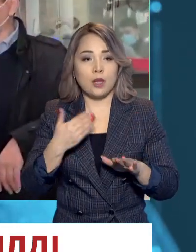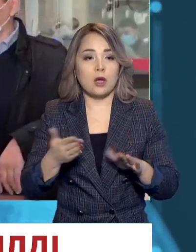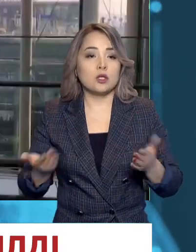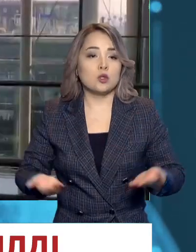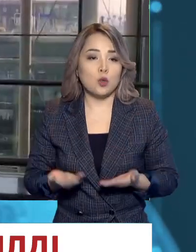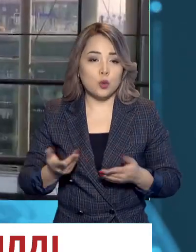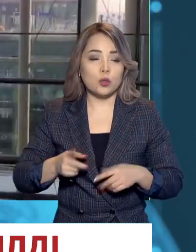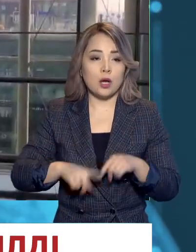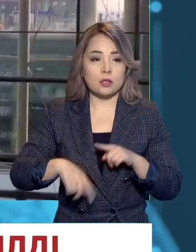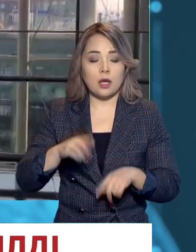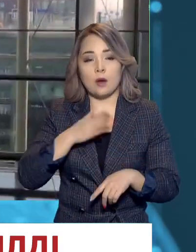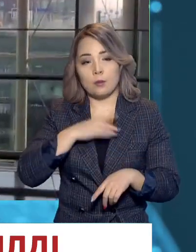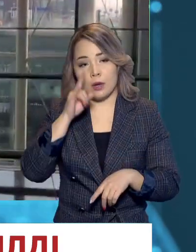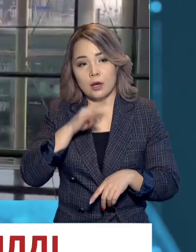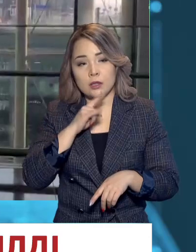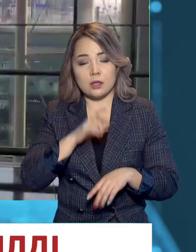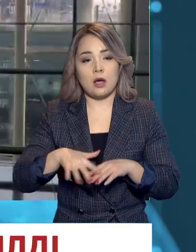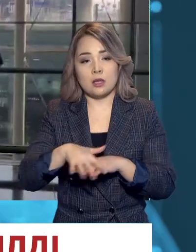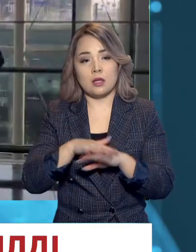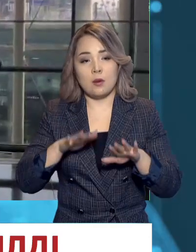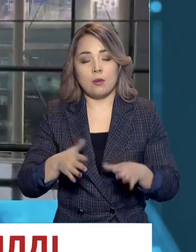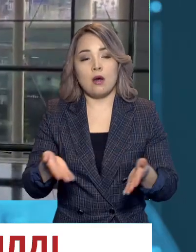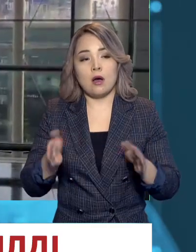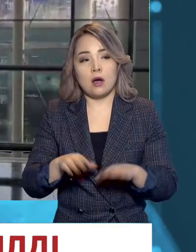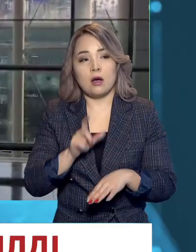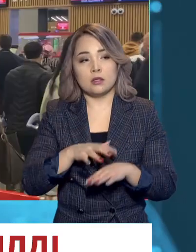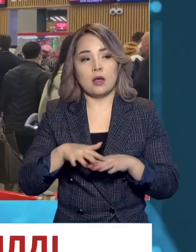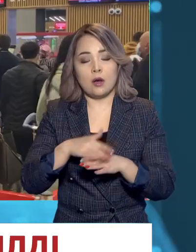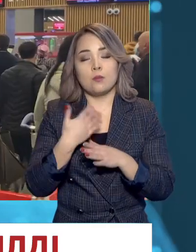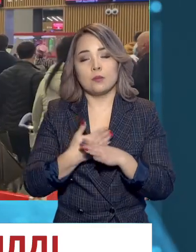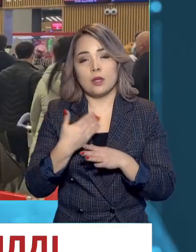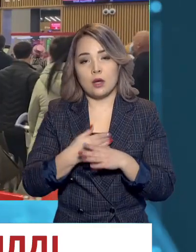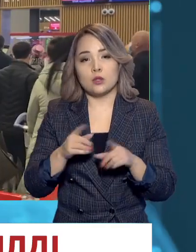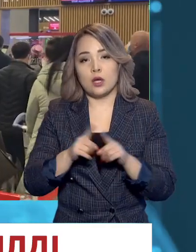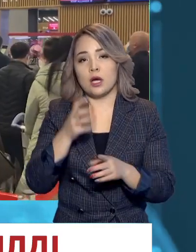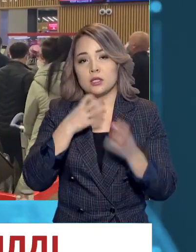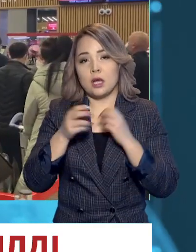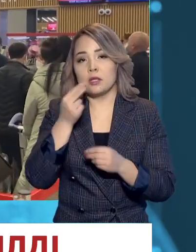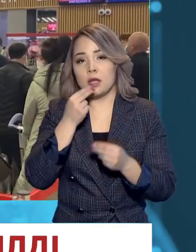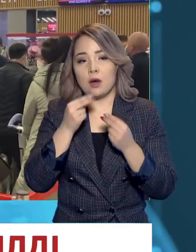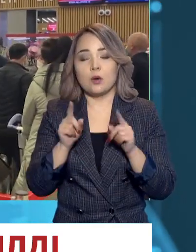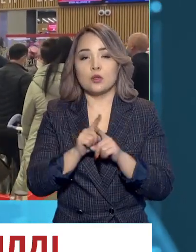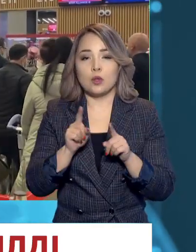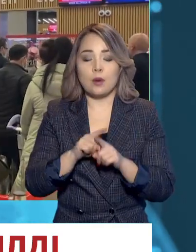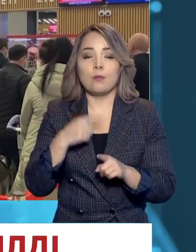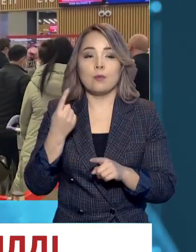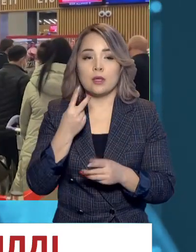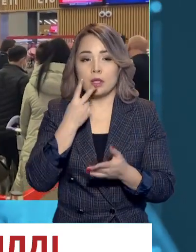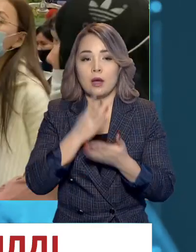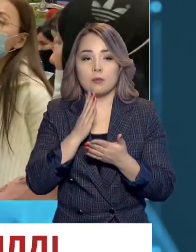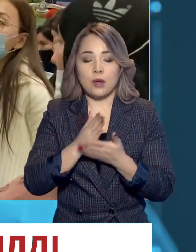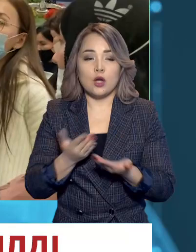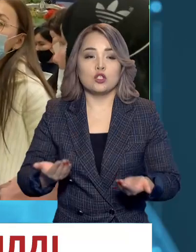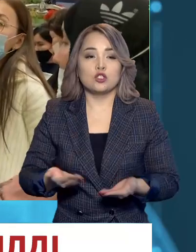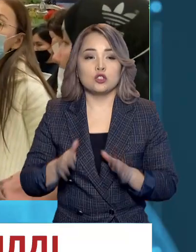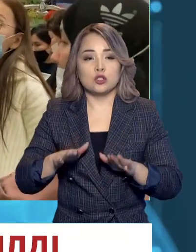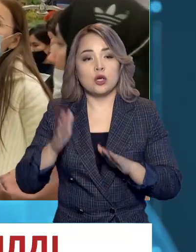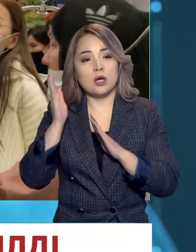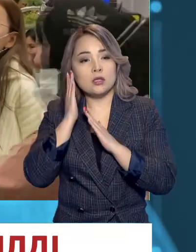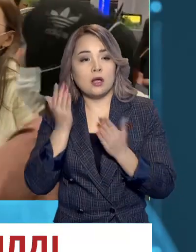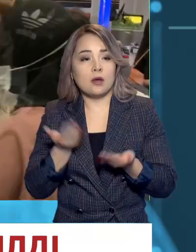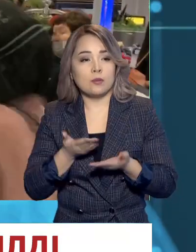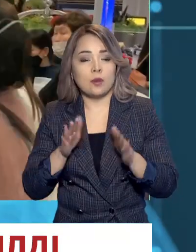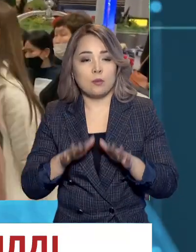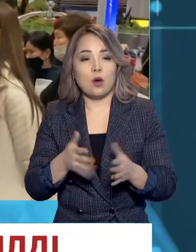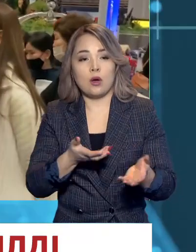тұратын қандастарымыз да бір кісідей жұмылып жолда қалған кісілерге бірі ыстық тамағын әкелсе, енді бірі жататын орын ретінде